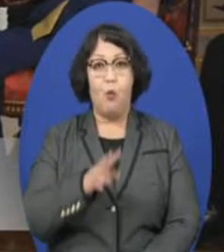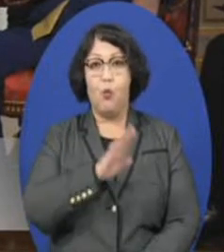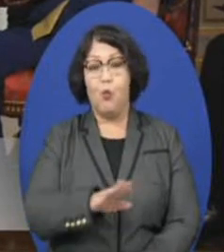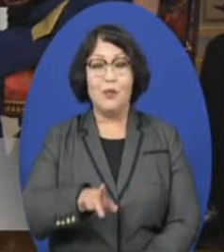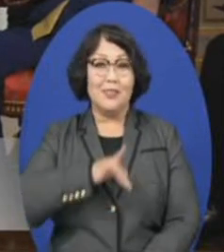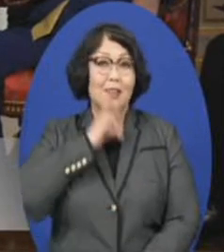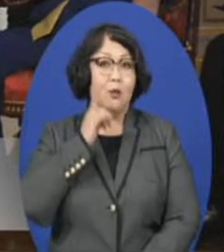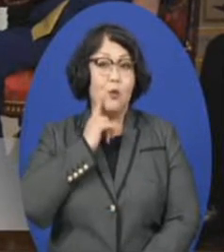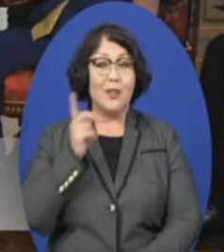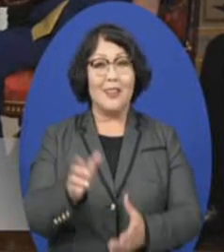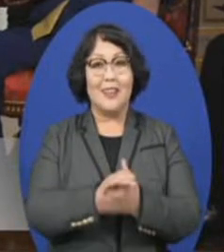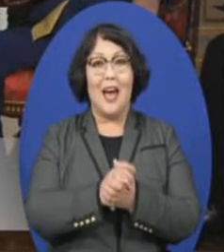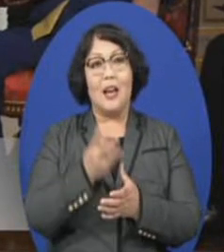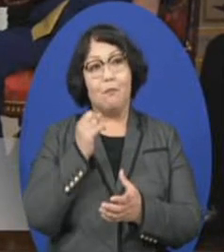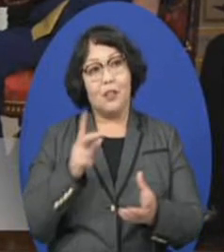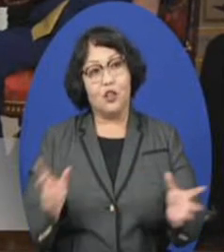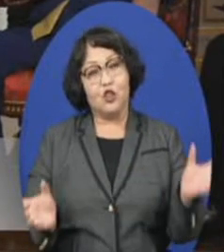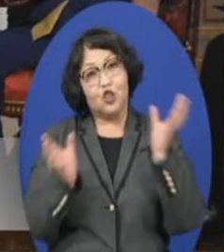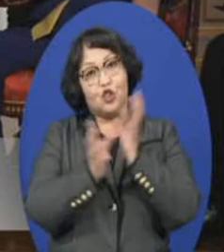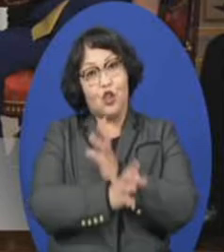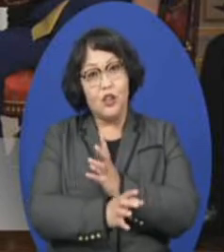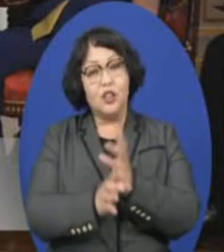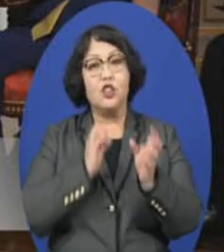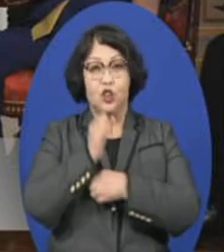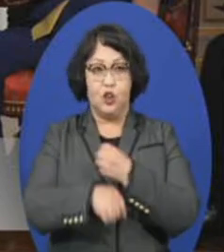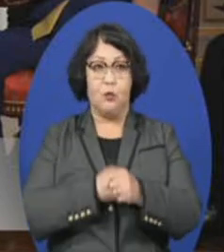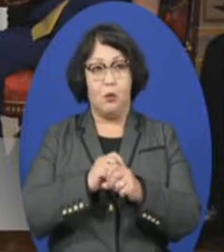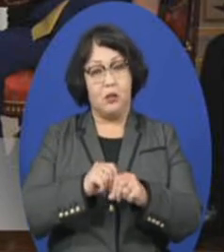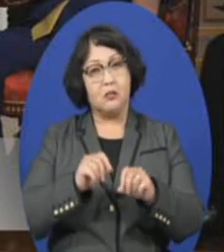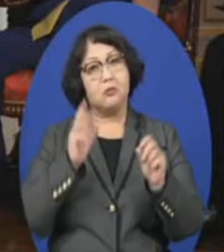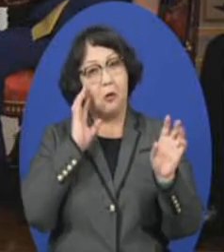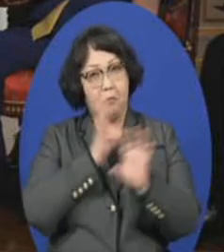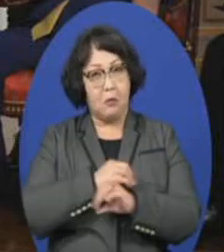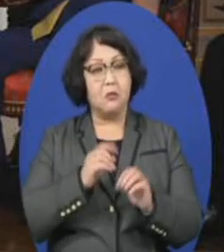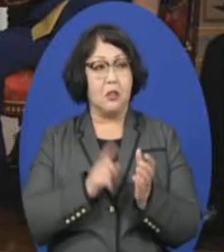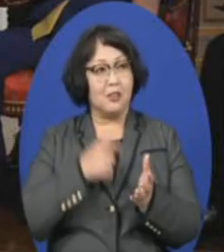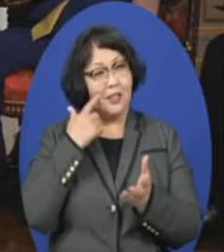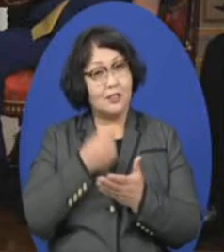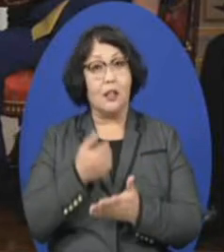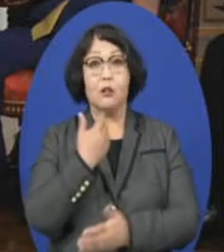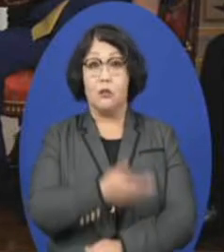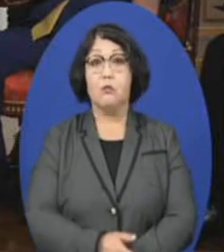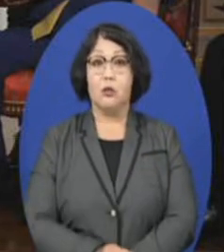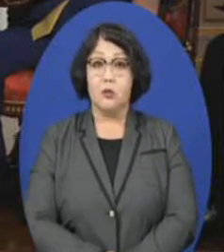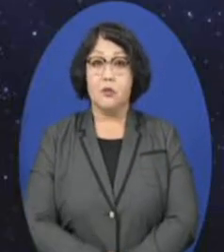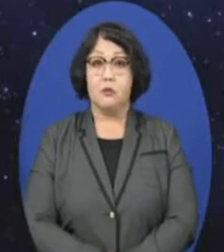хүүхэд залуучуудын найрамдал солилцооны жил болгон зарлахыг санал болгосон байна.